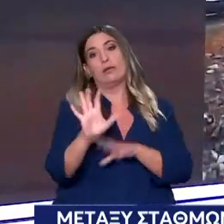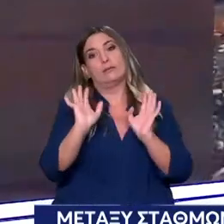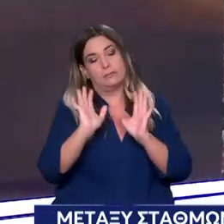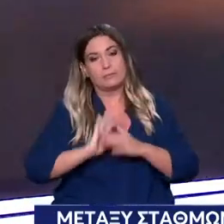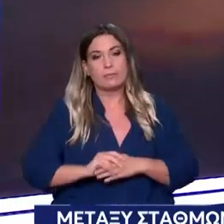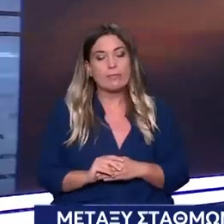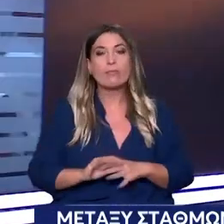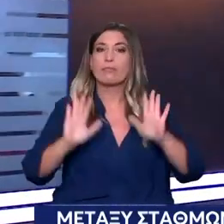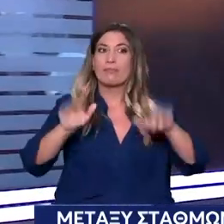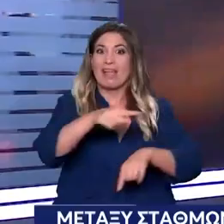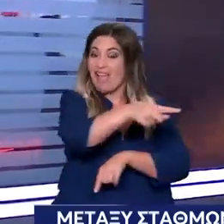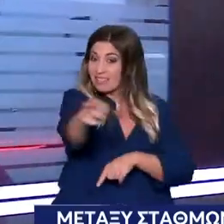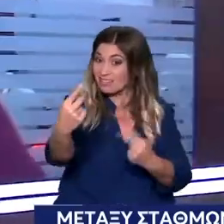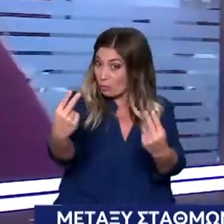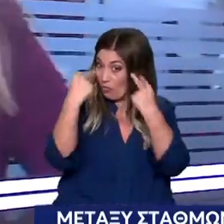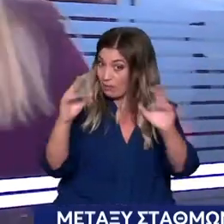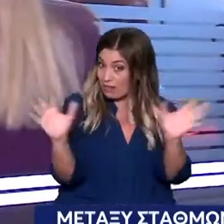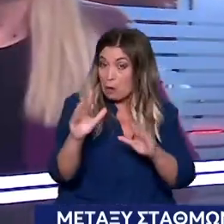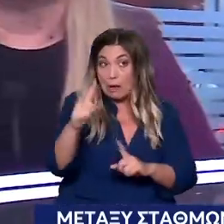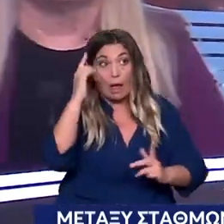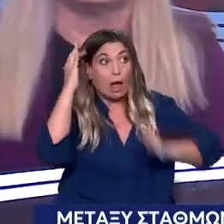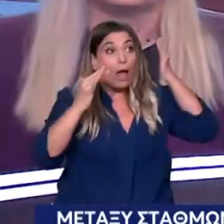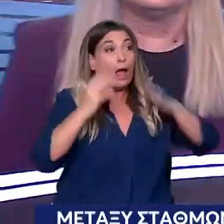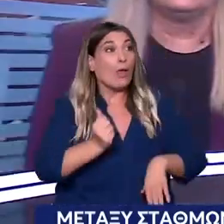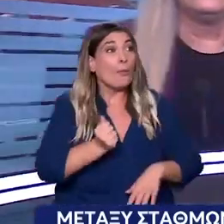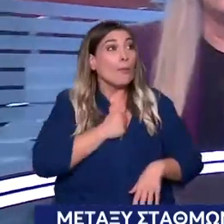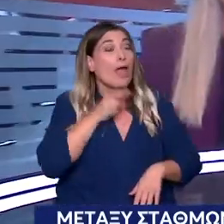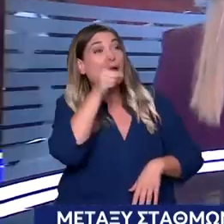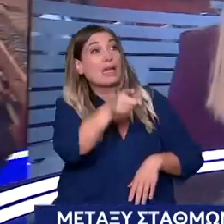Είναι καλά οι άνθρωποι που ήταν μέσα στο σειρμό που ξεκίνησε από την Κηφισιά και πήγαινε στον Πειραιά.